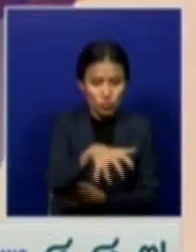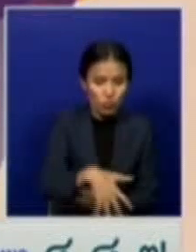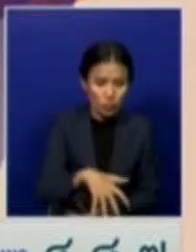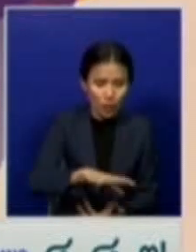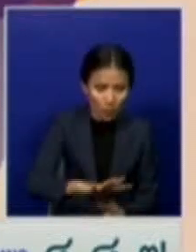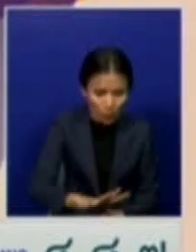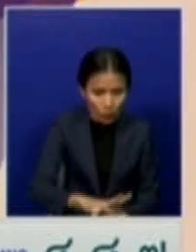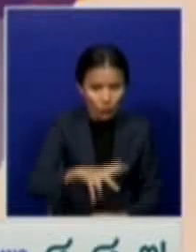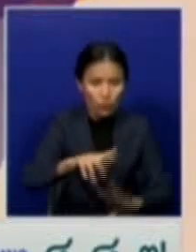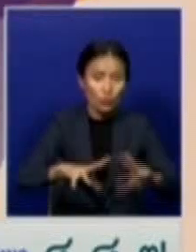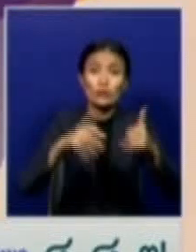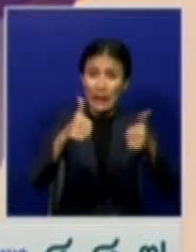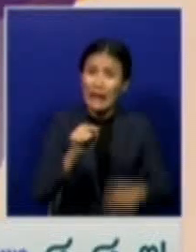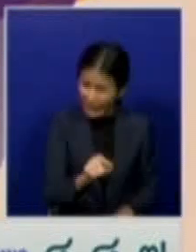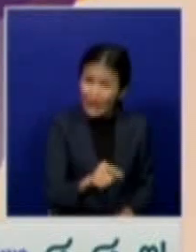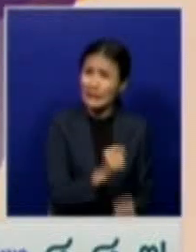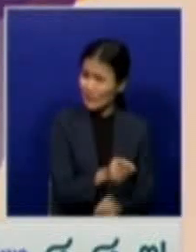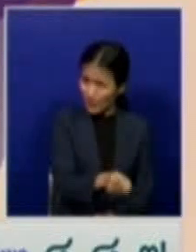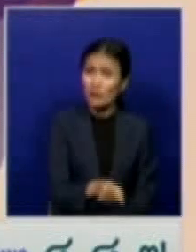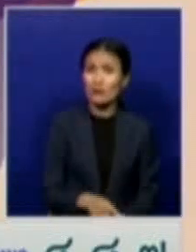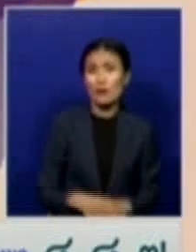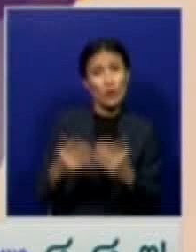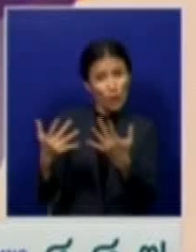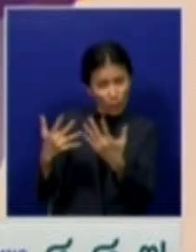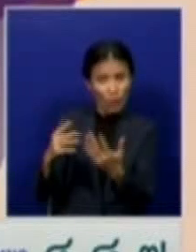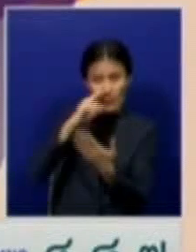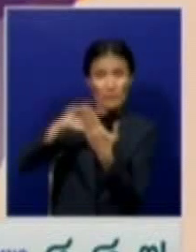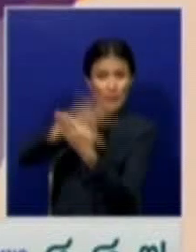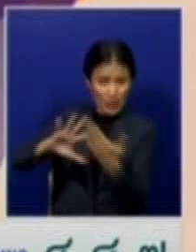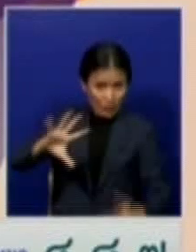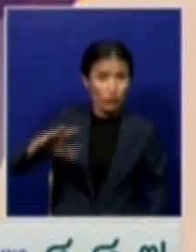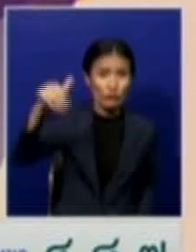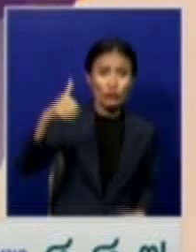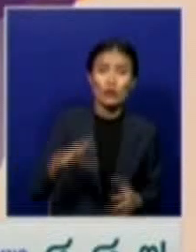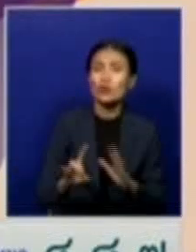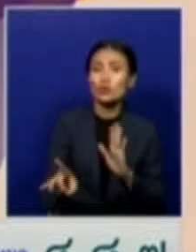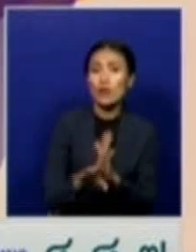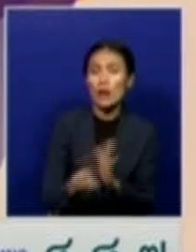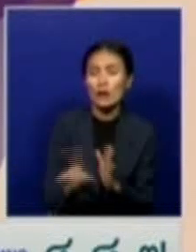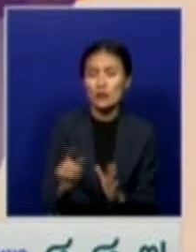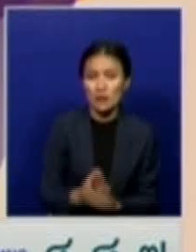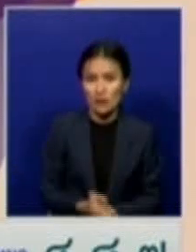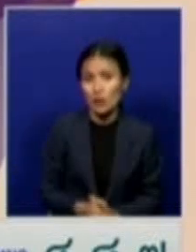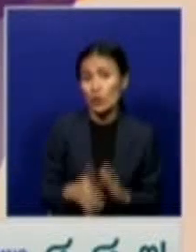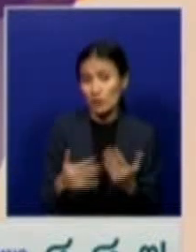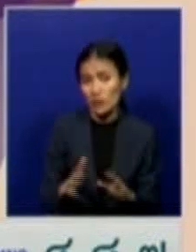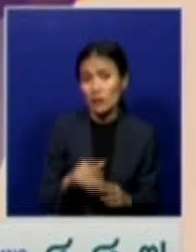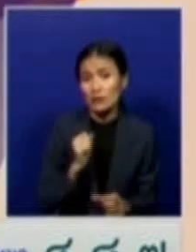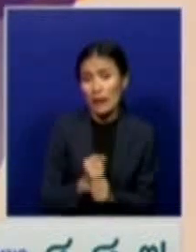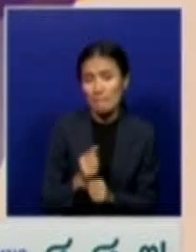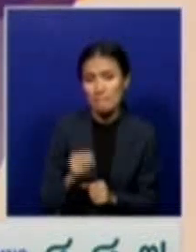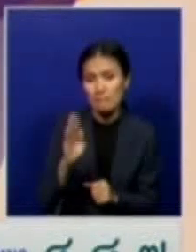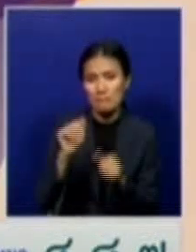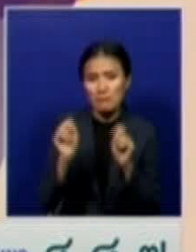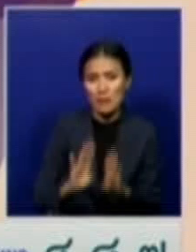ฟื้นฟูสุดท้ายครับคือการสร้างงานที่สอดรับกับความท้าทายใหม่ของโลกไม่ว่าจะเป็นอุตสาหกรรมเครื่